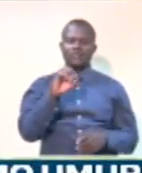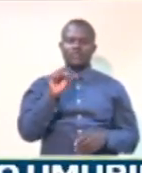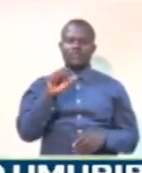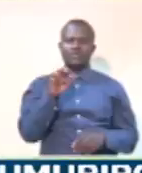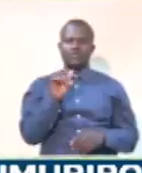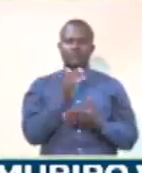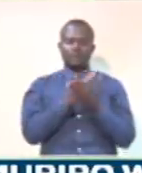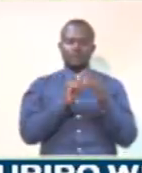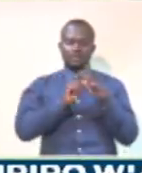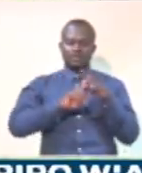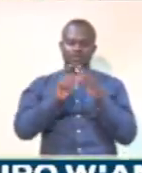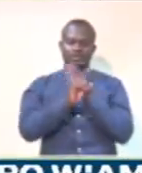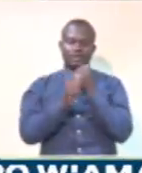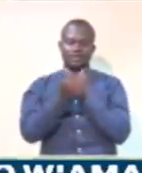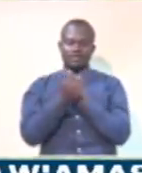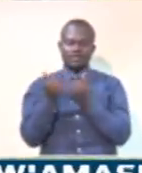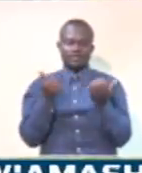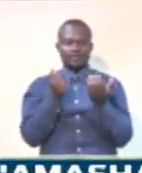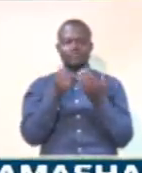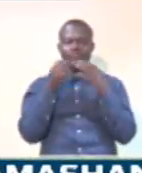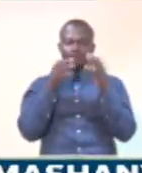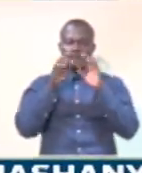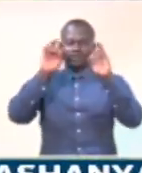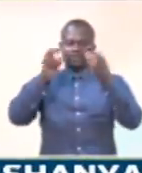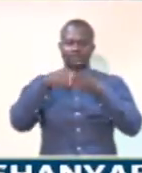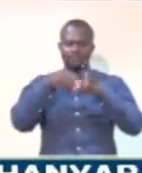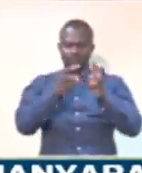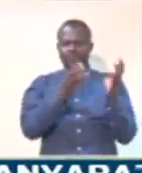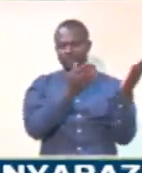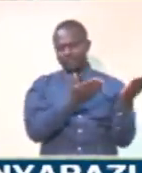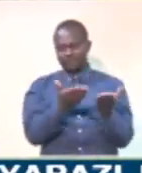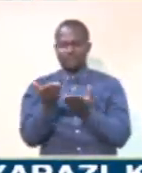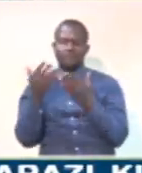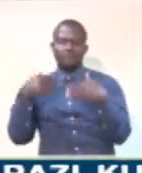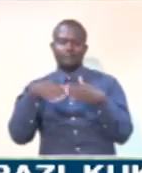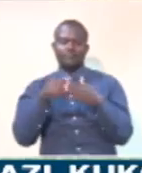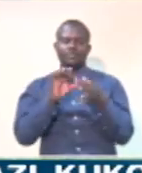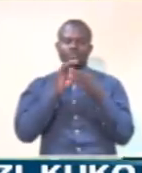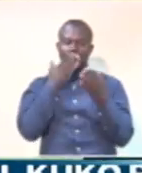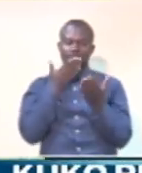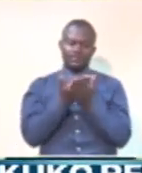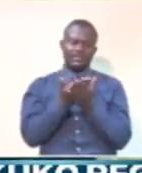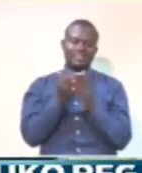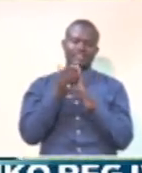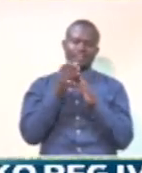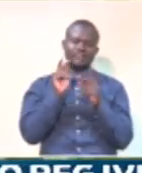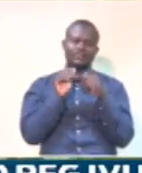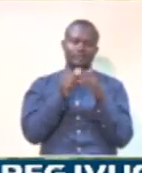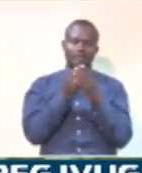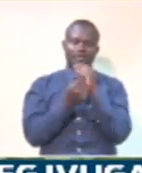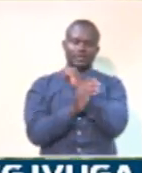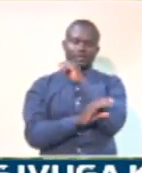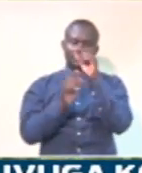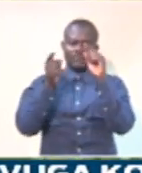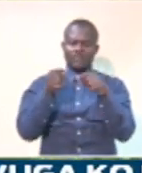ahaturutse bamwe mu bahungiye mu karere ka Rubavu ashimangira ko uko bakiriwe ari ikimenyetso cyiza kimibanire hagati y'abaturage bibihugu byombi